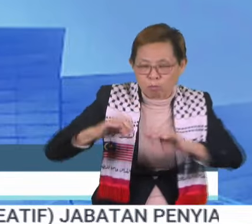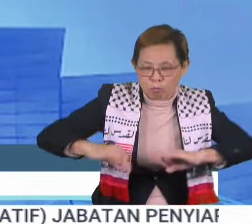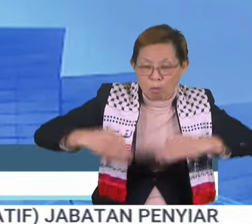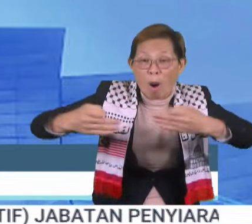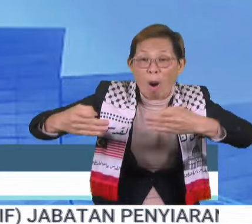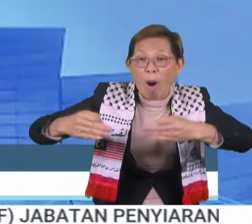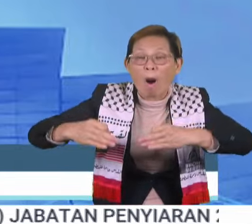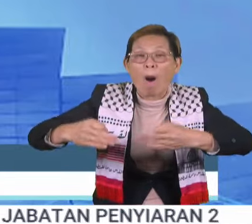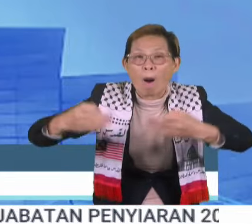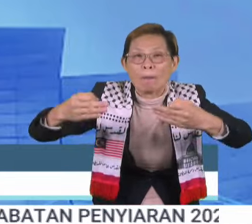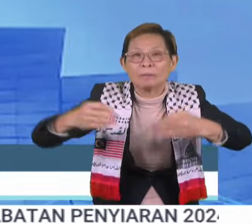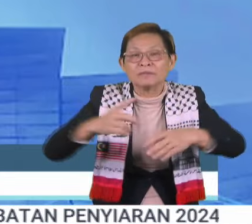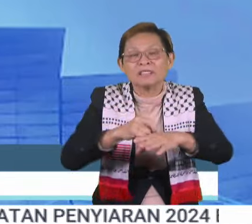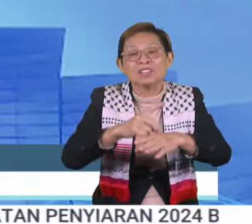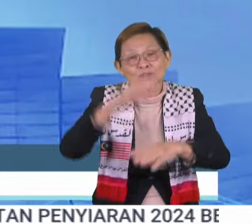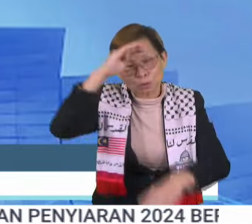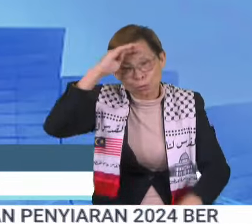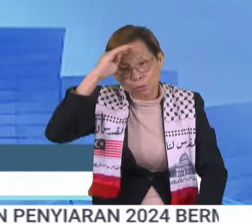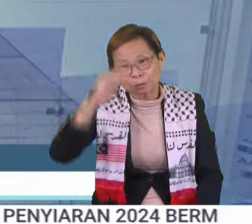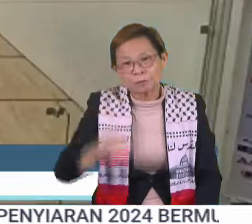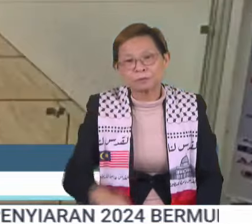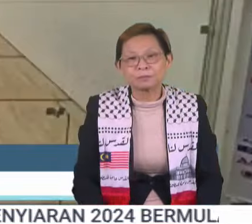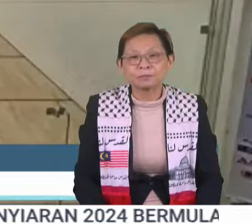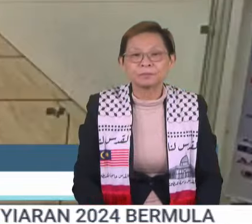di Arena Emas Skudai.